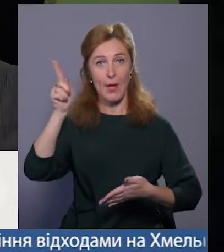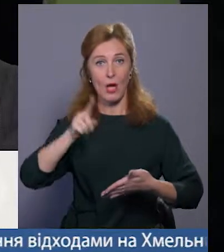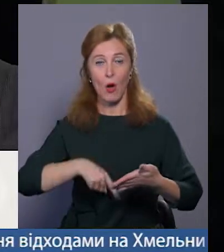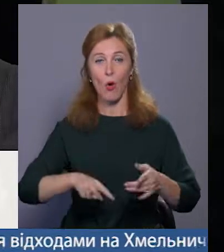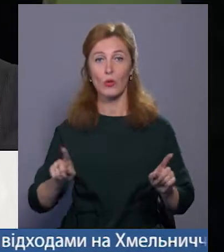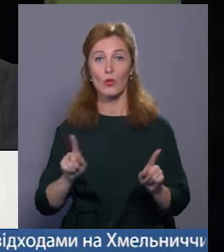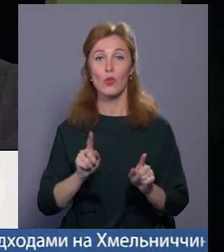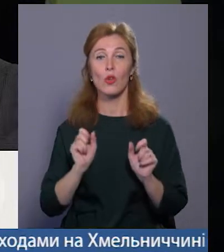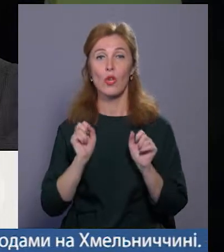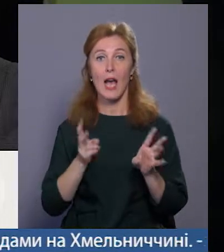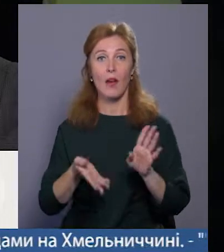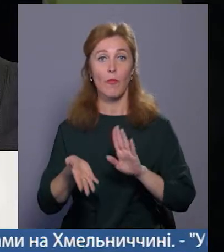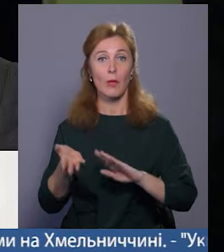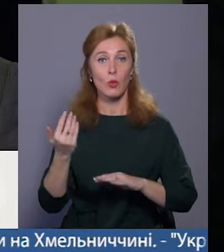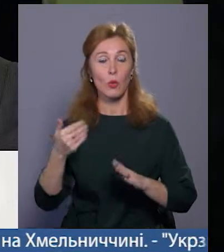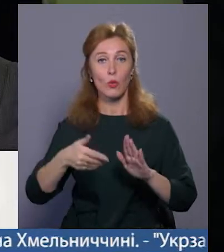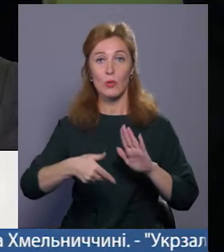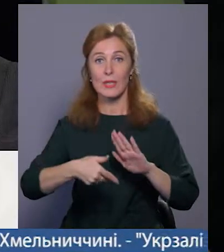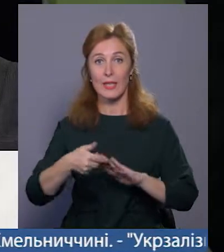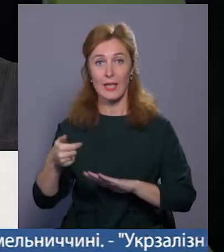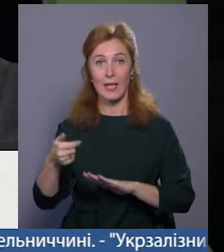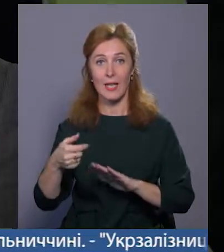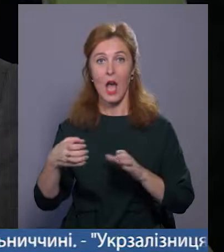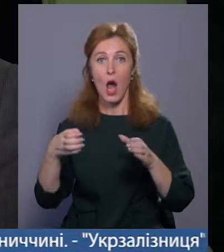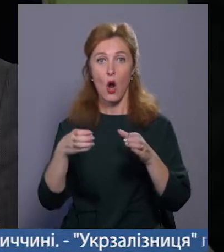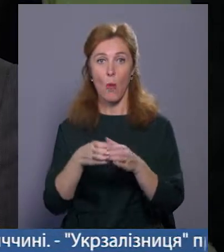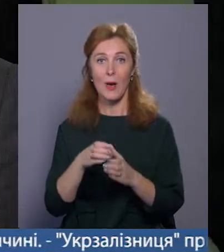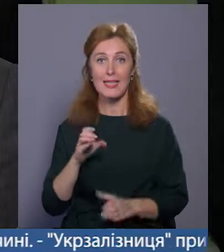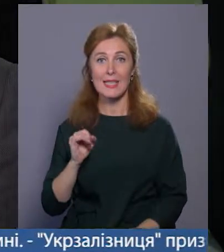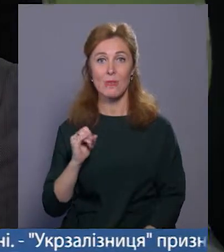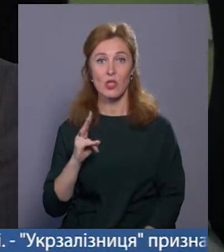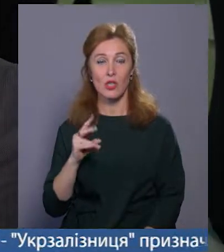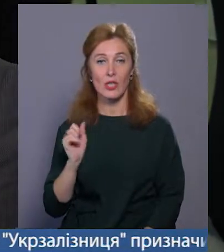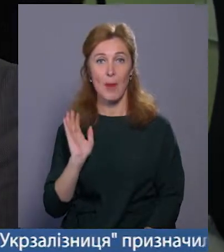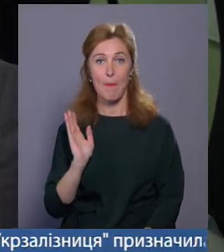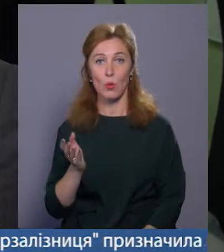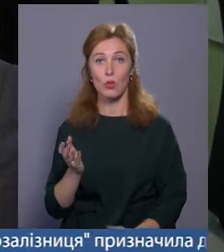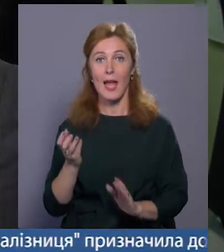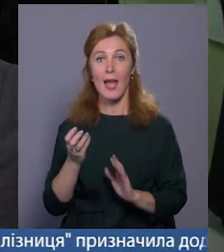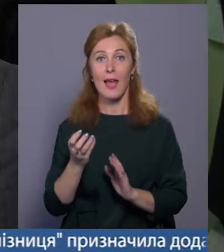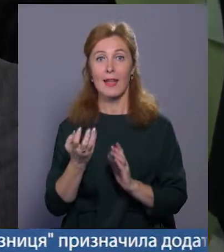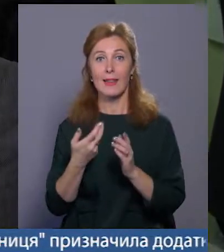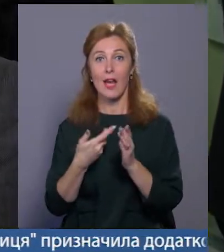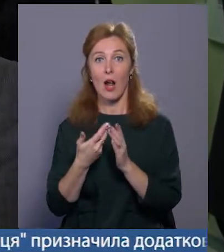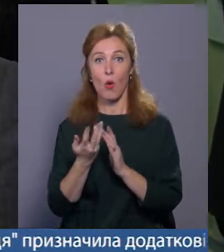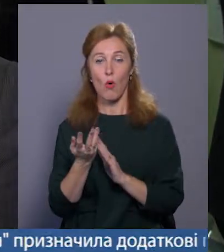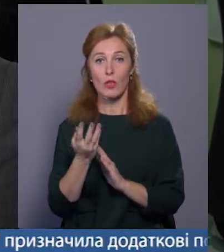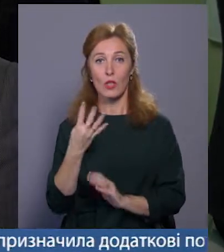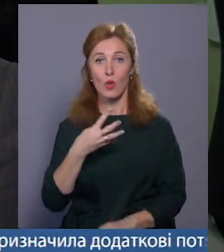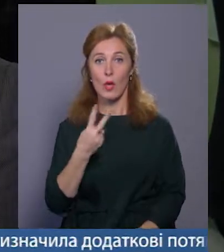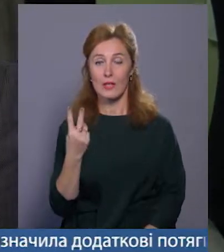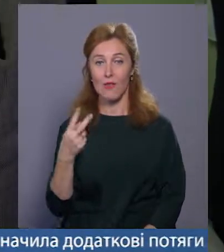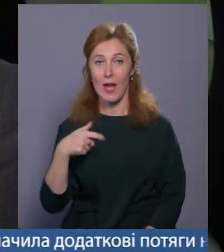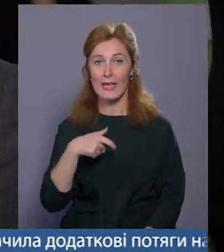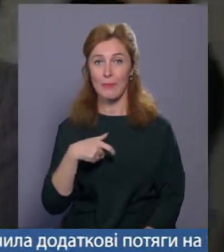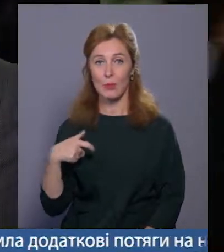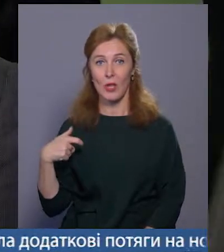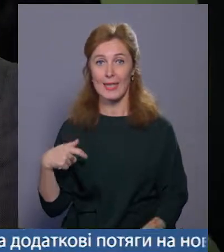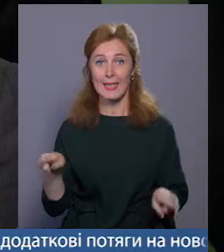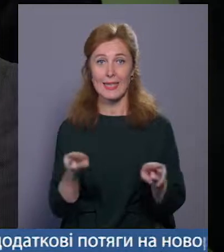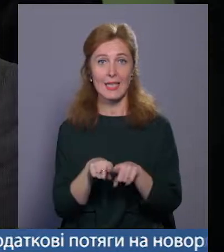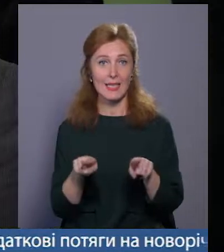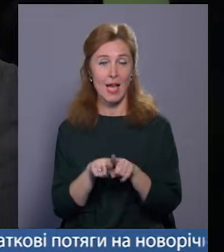в минулому скликанні, команда Семчишина буде нараховувати 42 депутата. І так